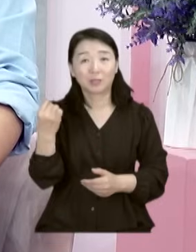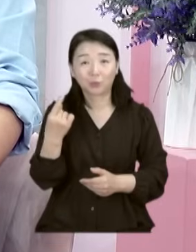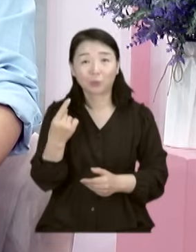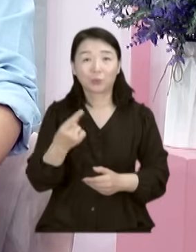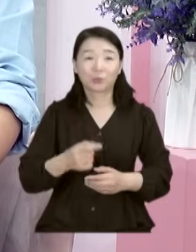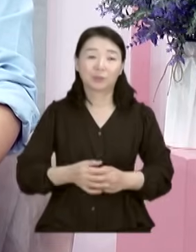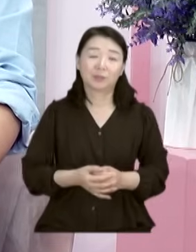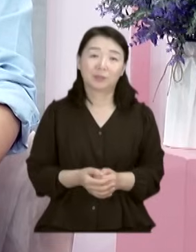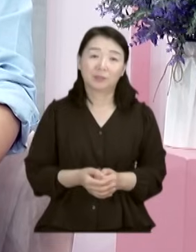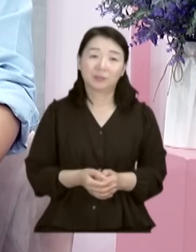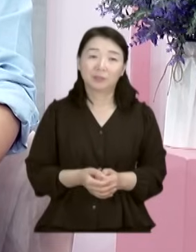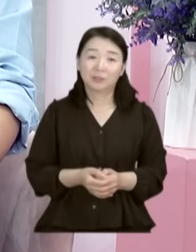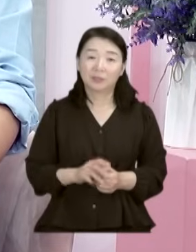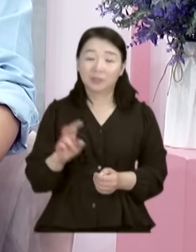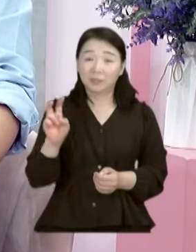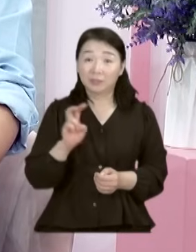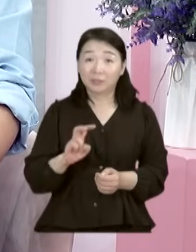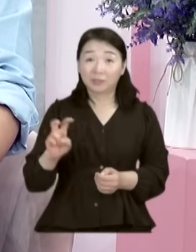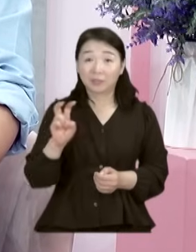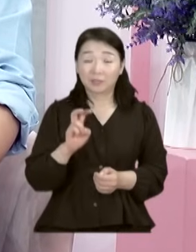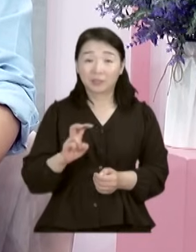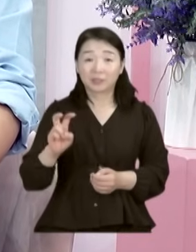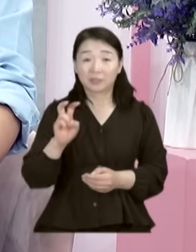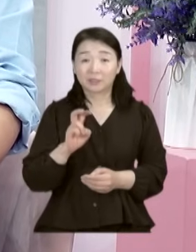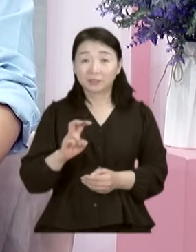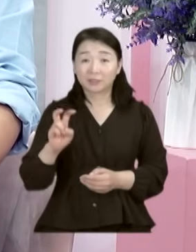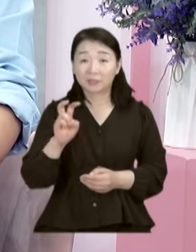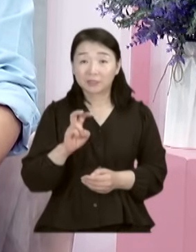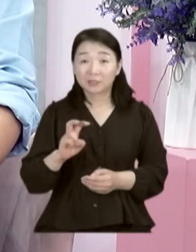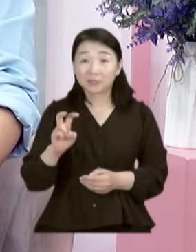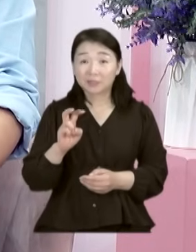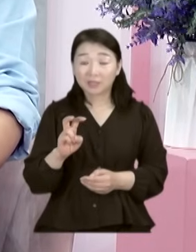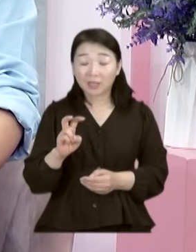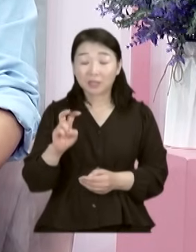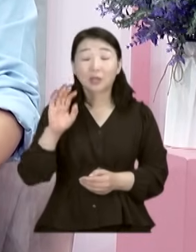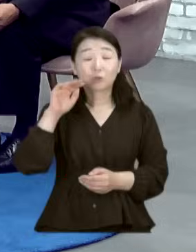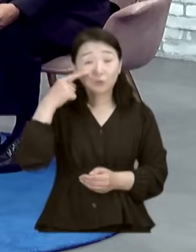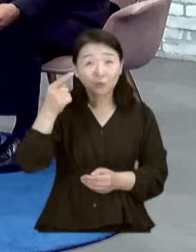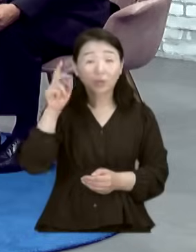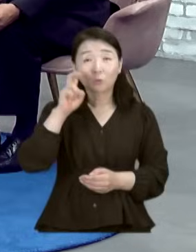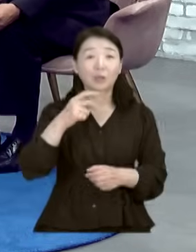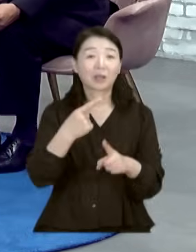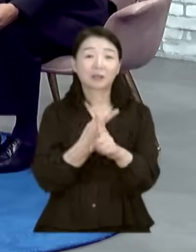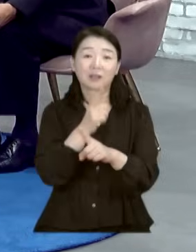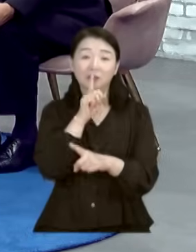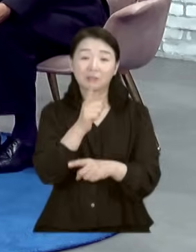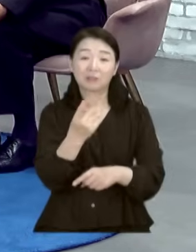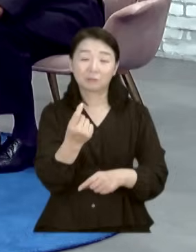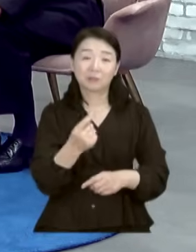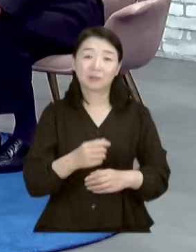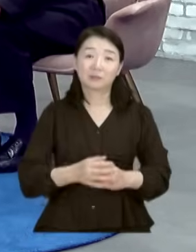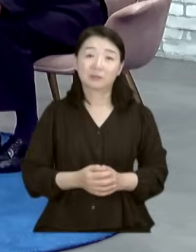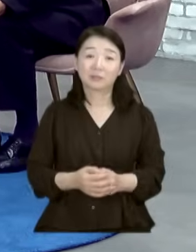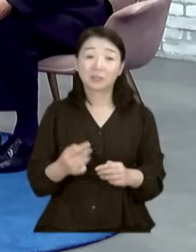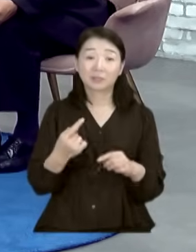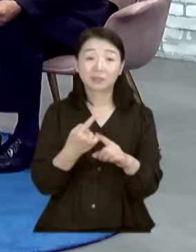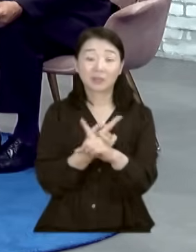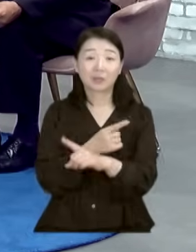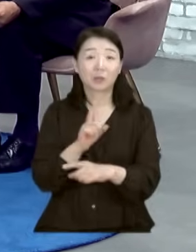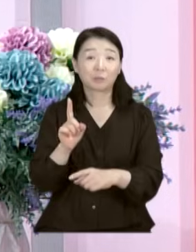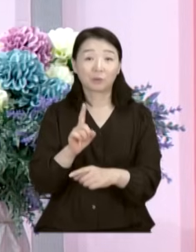또 많은 분들이 제가 찬양 노래가 달라졌대요 그 얘기 참 듣고 싶었어요